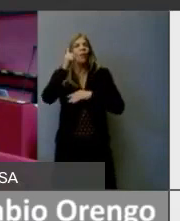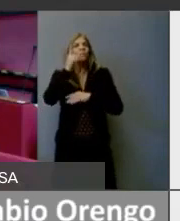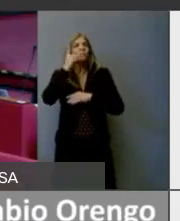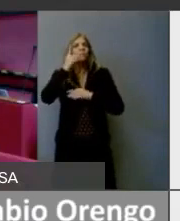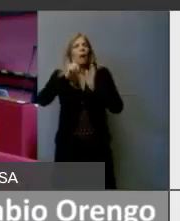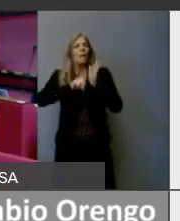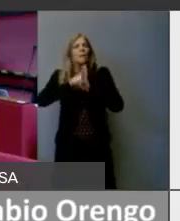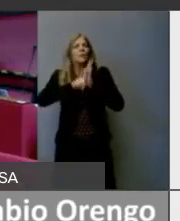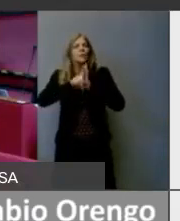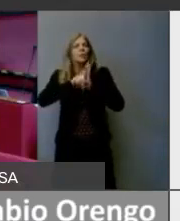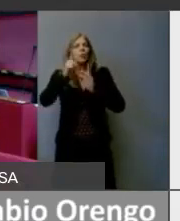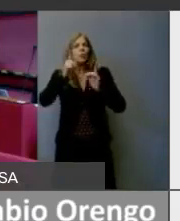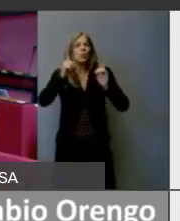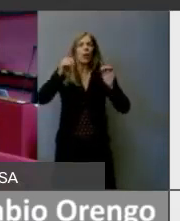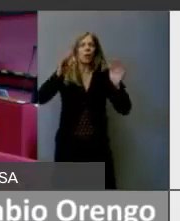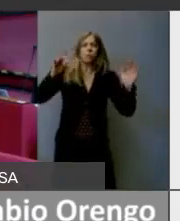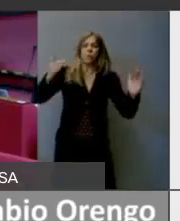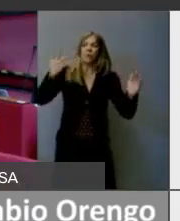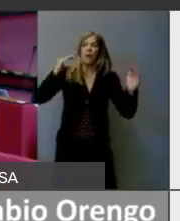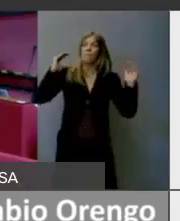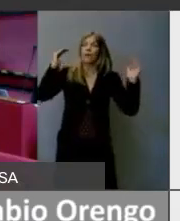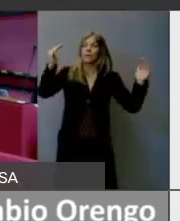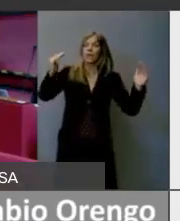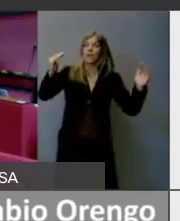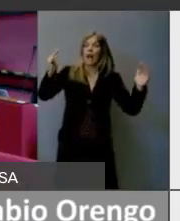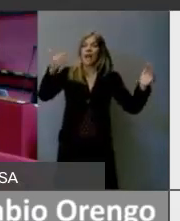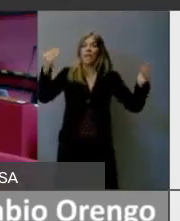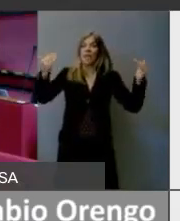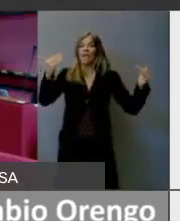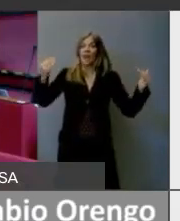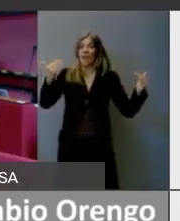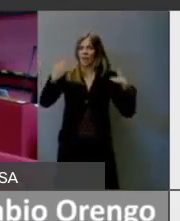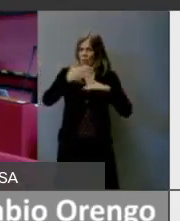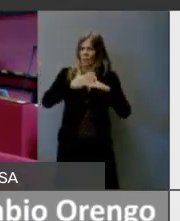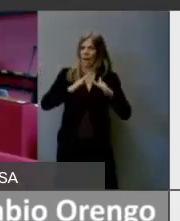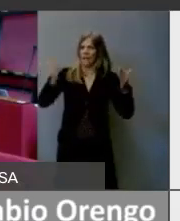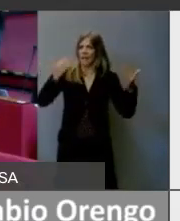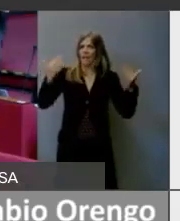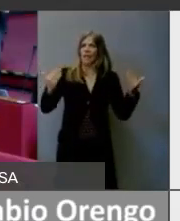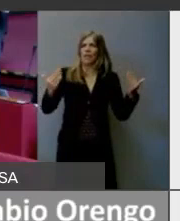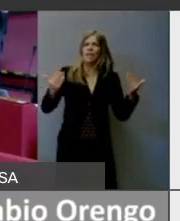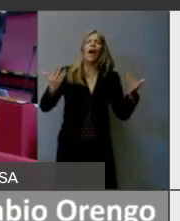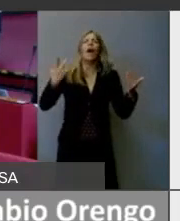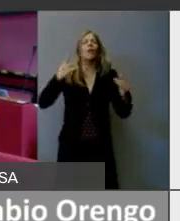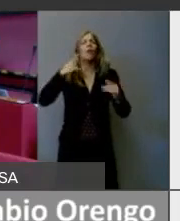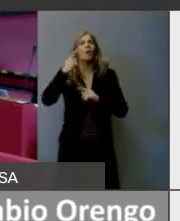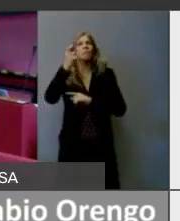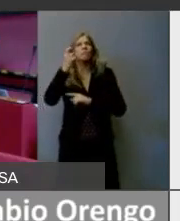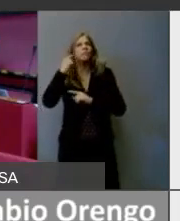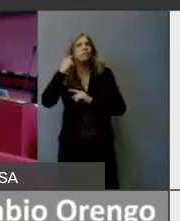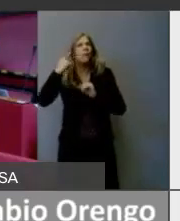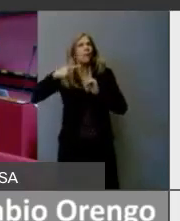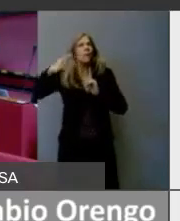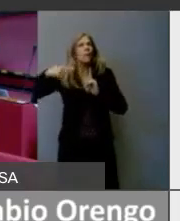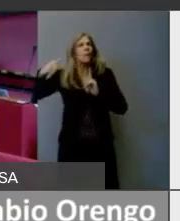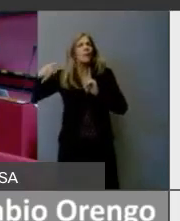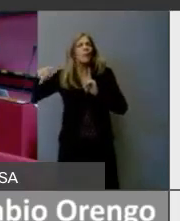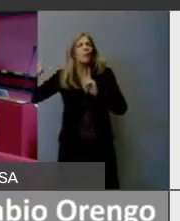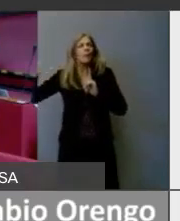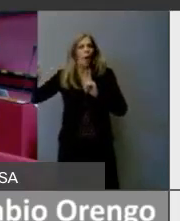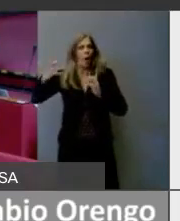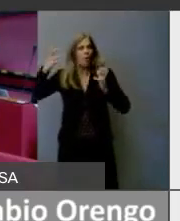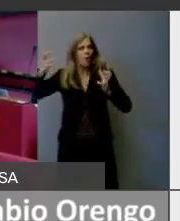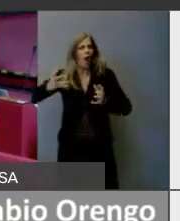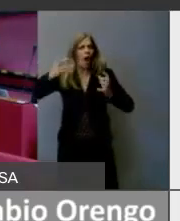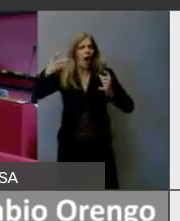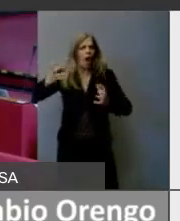barriera parzialmente smantellata testimoniano un clima acustico complessivo in occasione delle misure condizionato